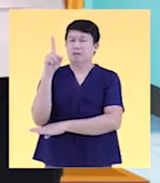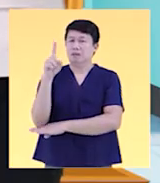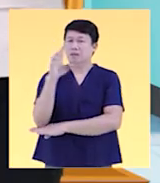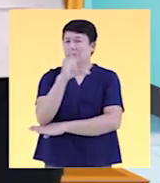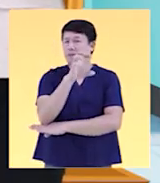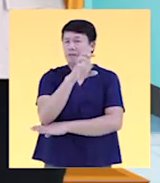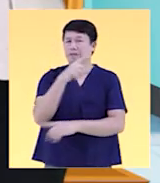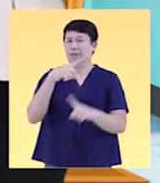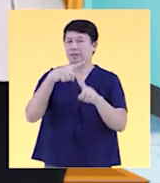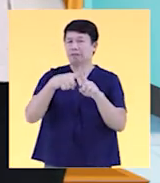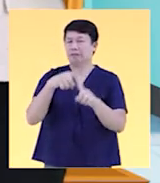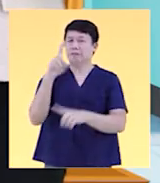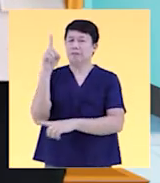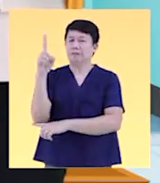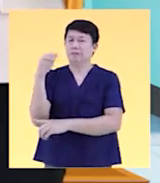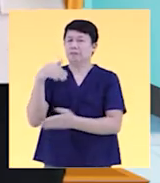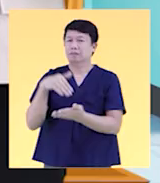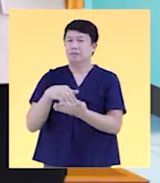1,115 plus